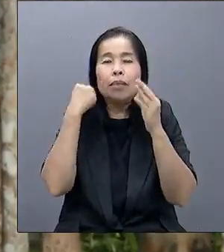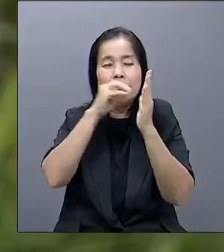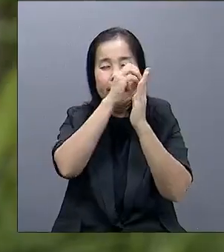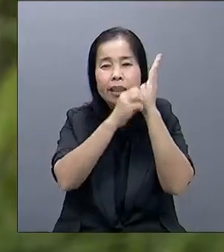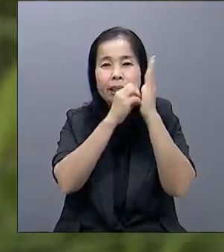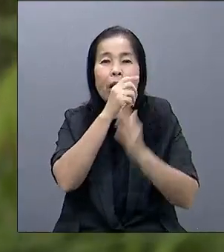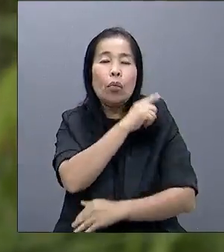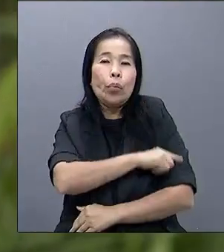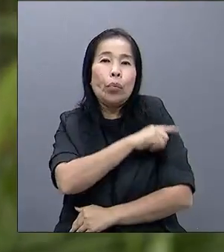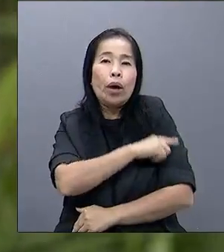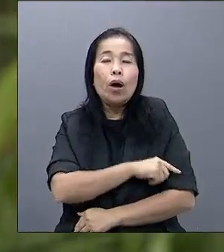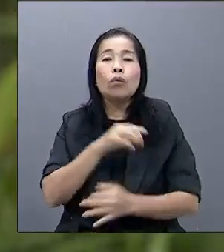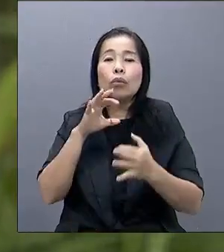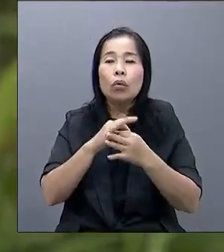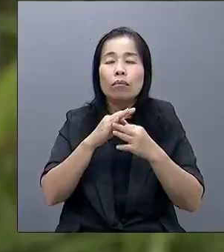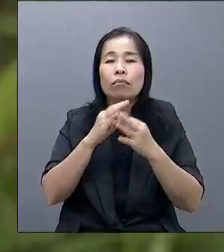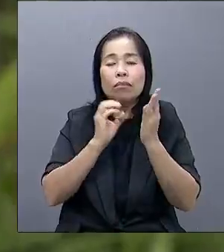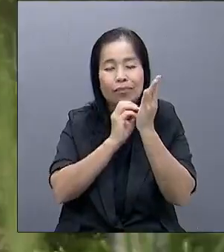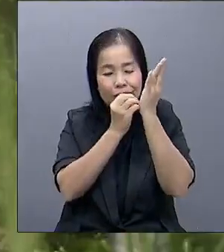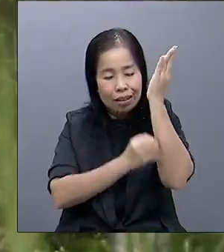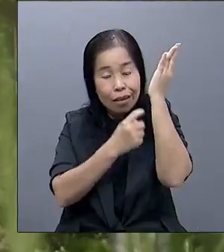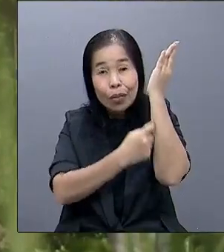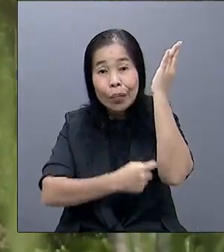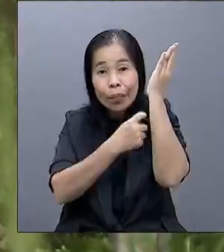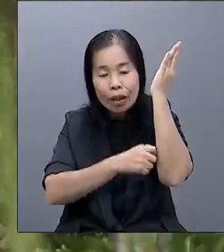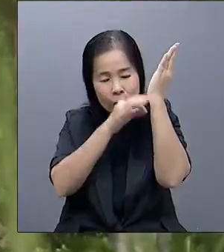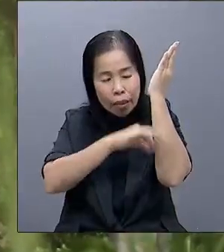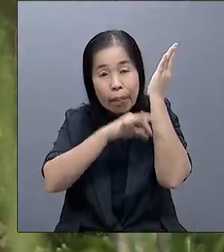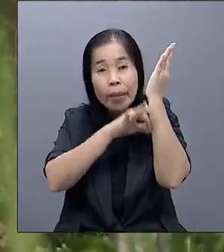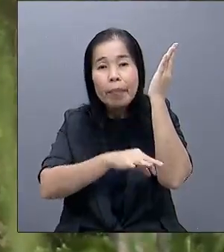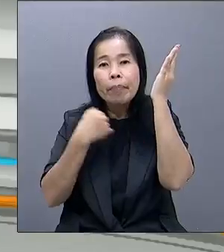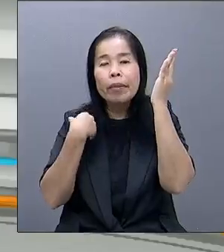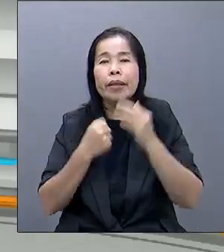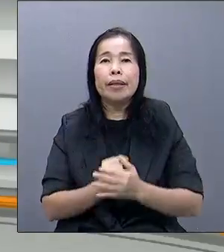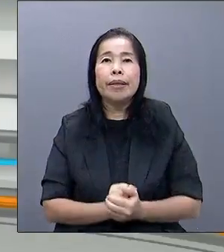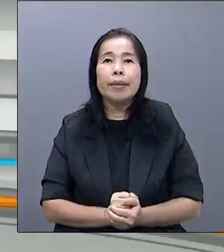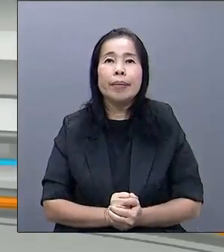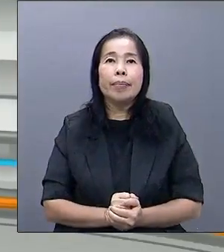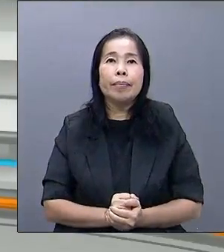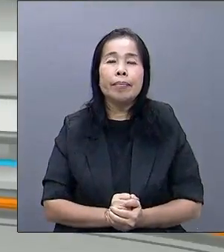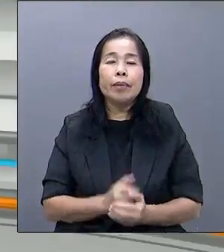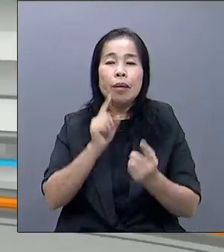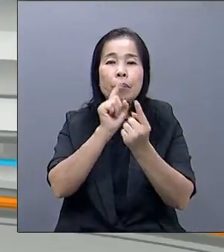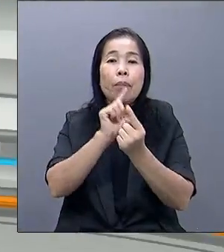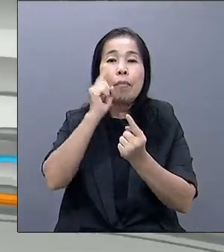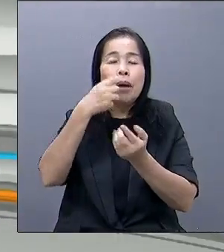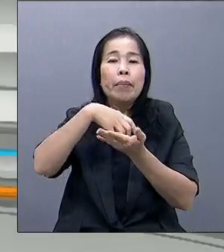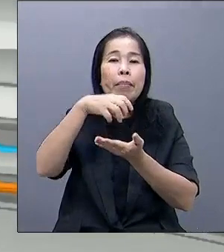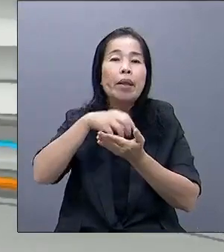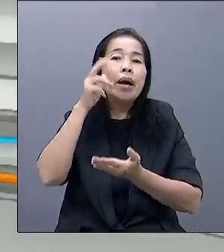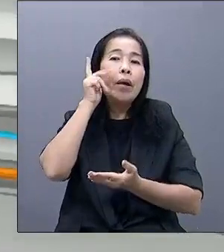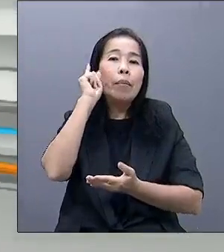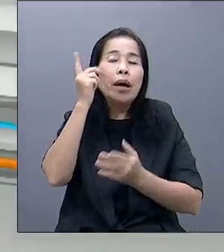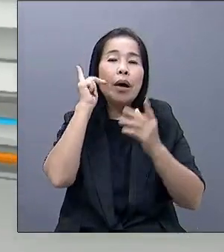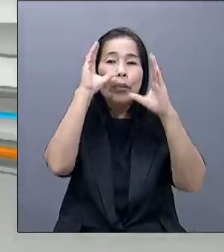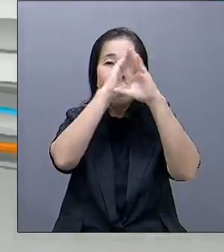เกดจากเชื่อราอย่างเช่นโรกใบอย่างร่วง และโรกรักขาวในอย่างภาราค่ะและกลับมาติดตามรายงานสภาพประกศได้ใหม